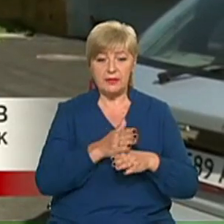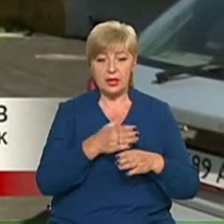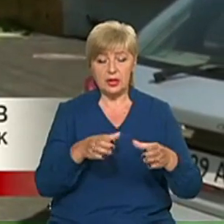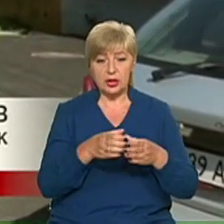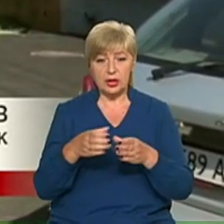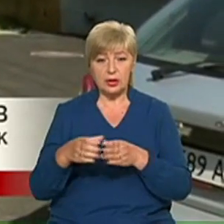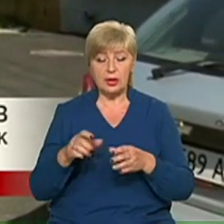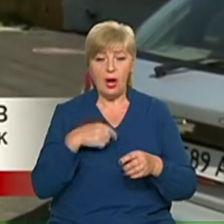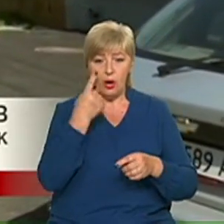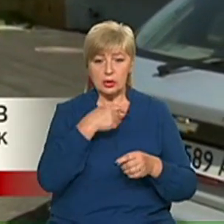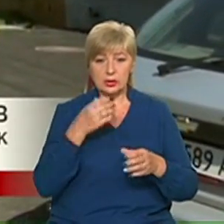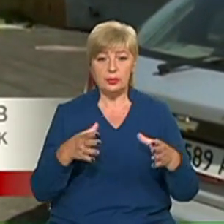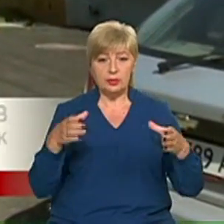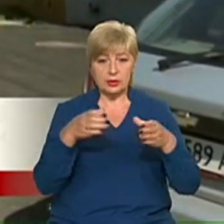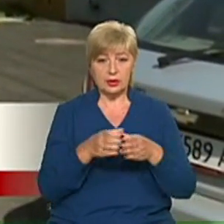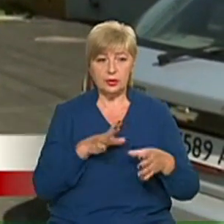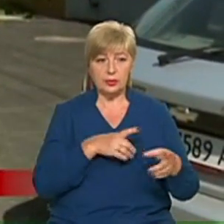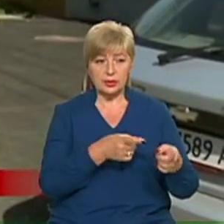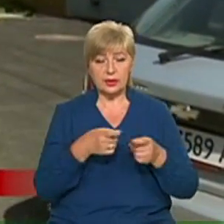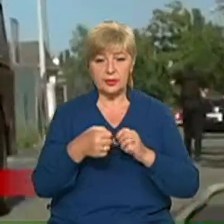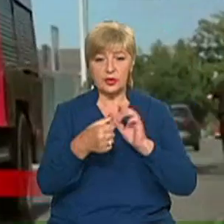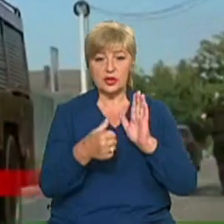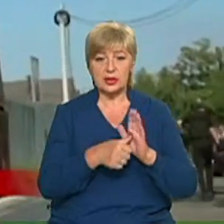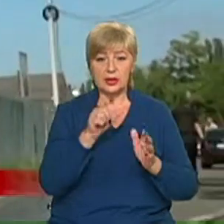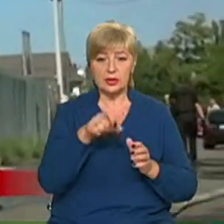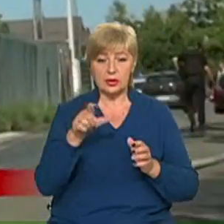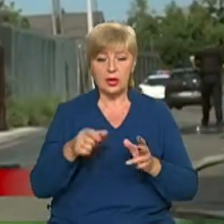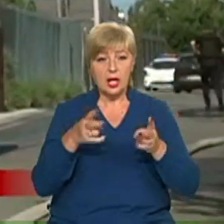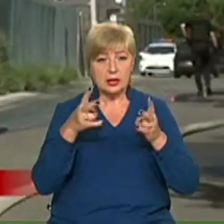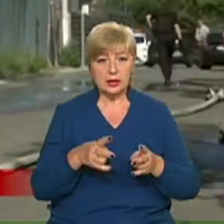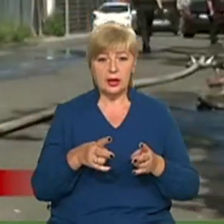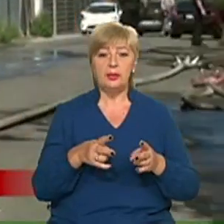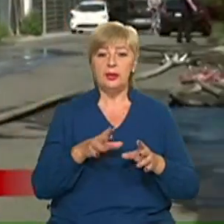особового складу було залучено 16 чоловік. Загиблих та постраждалих немає.